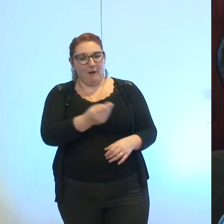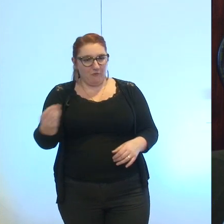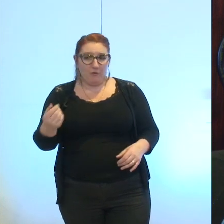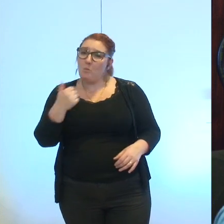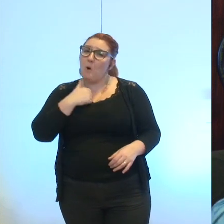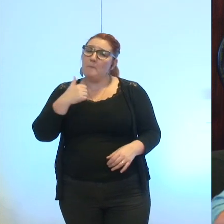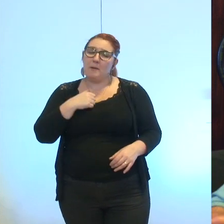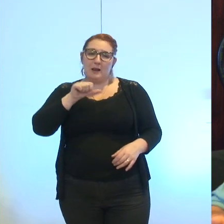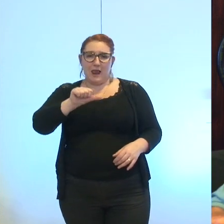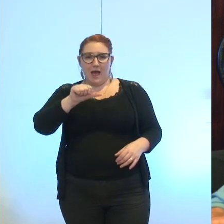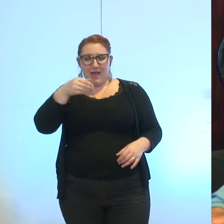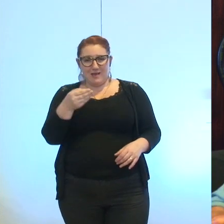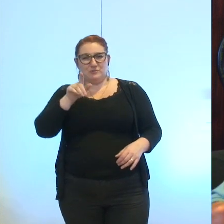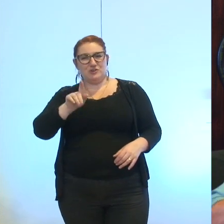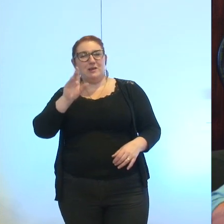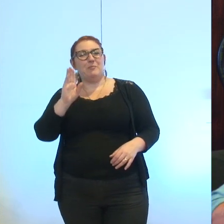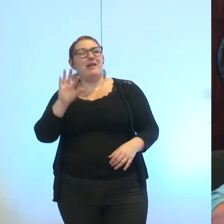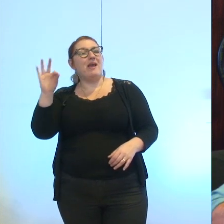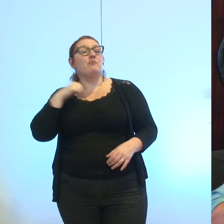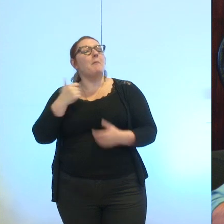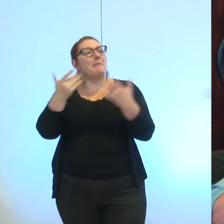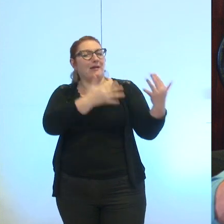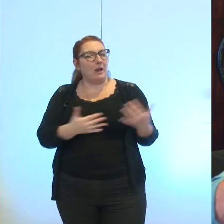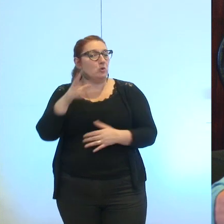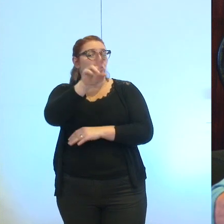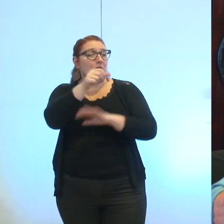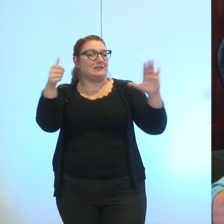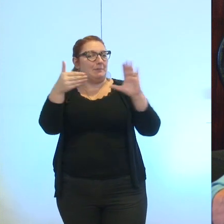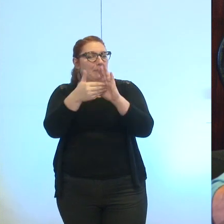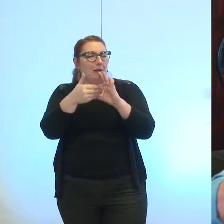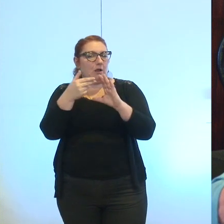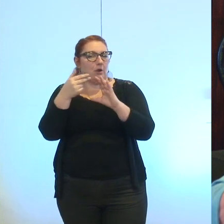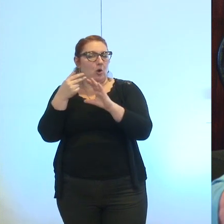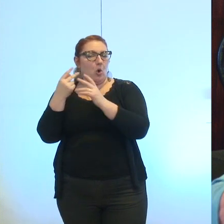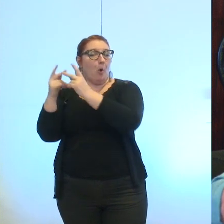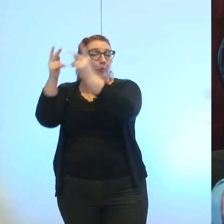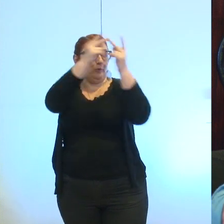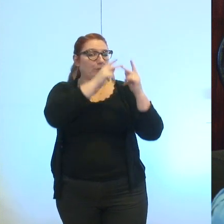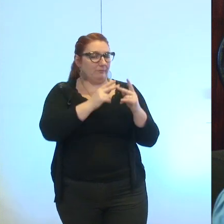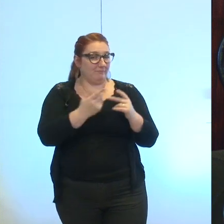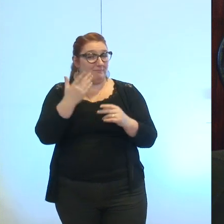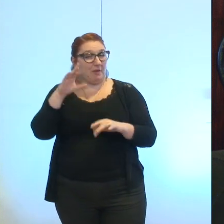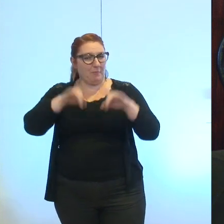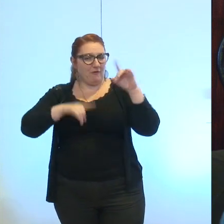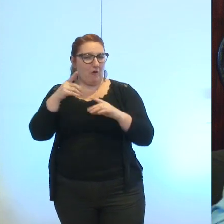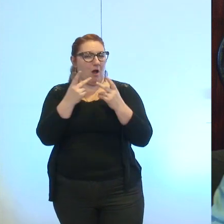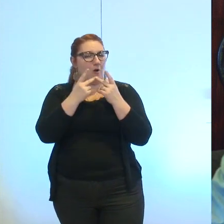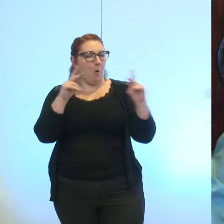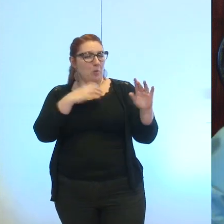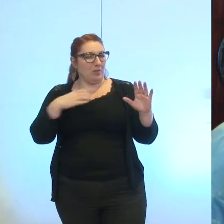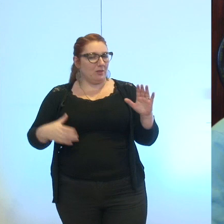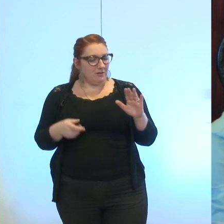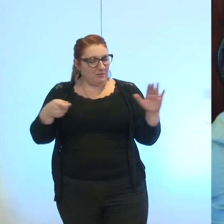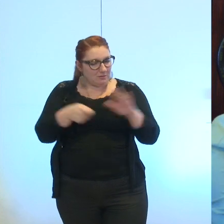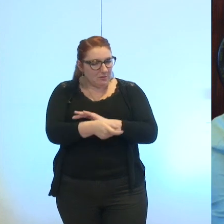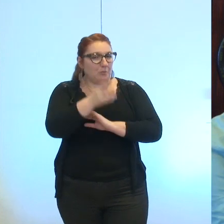moyenne des 36000 communes sauf qu'il a un certain nombre de communes qu'on fait plus la ville de Grenoble a fait plus je vais vous expliquer pourquoi